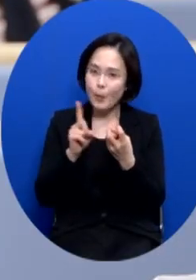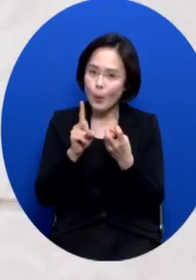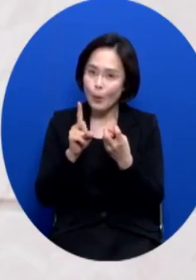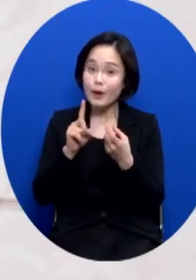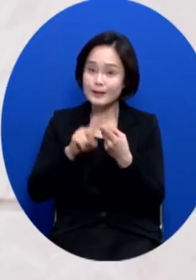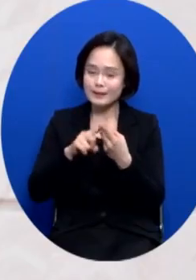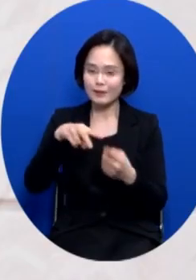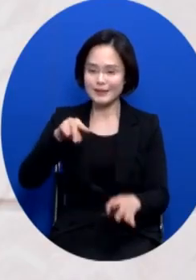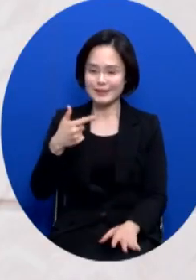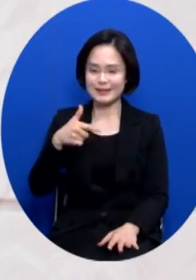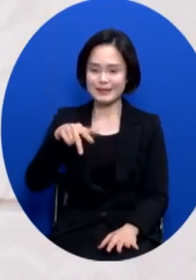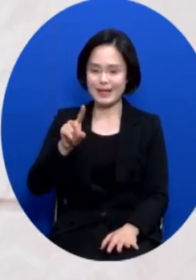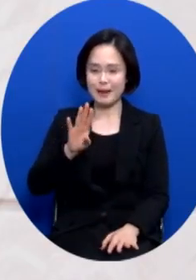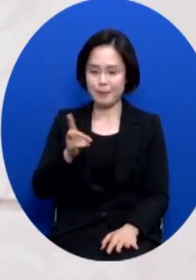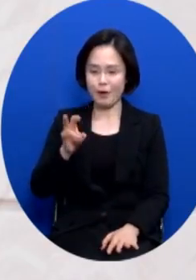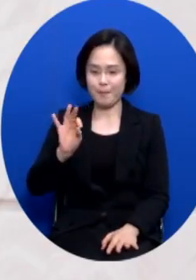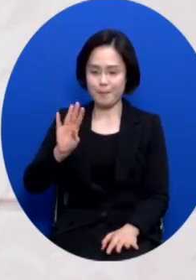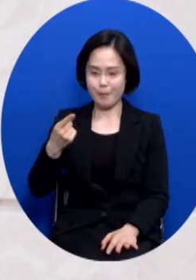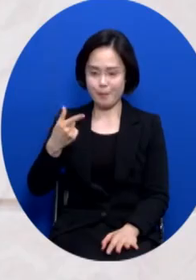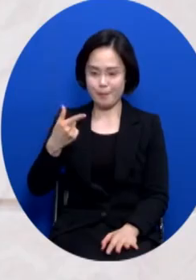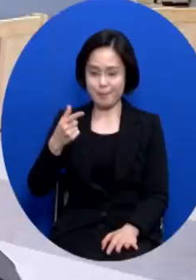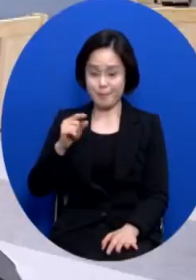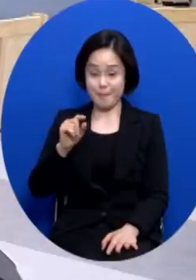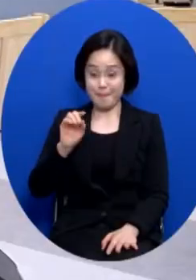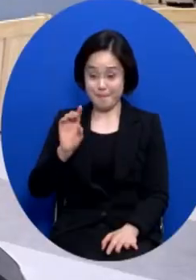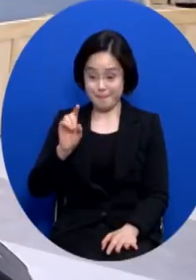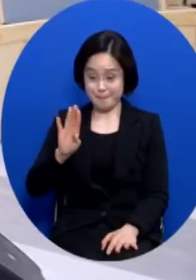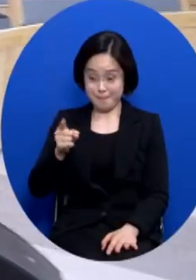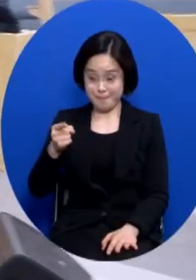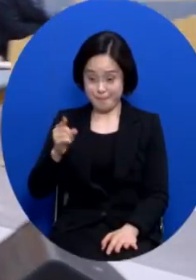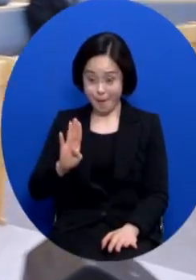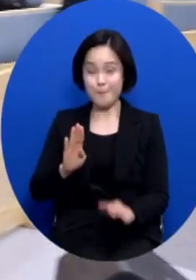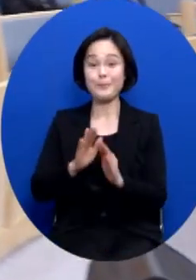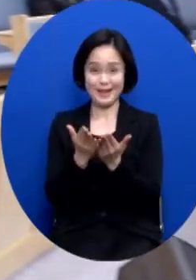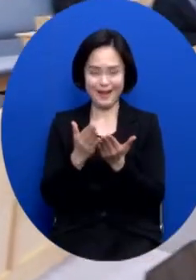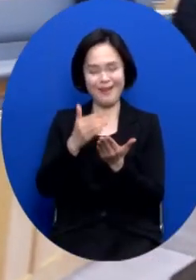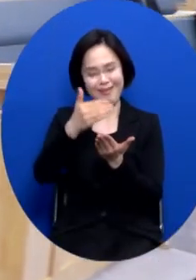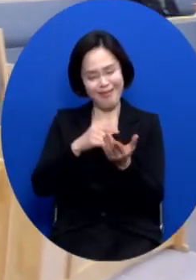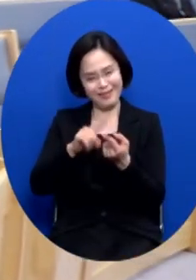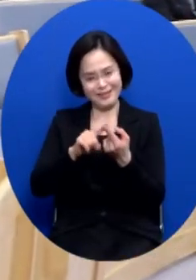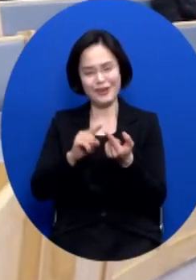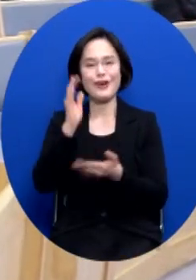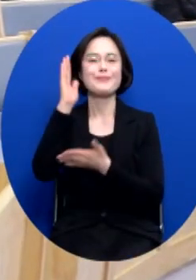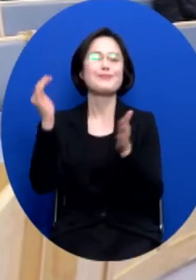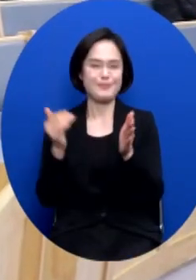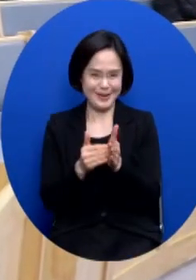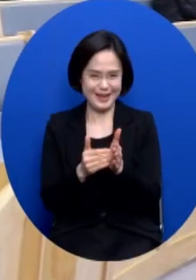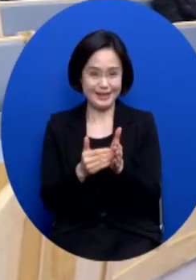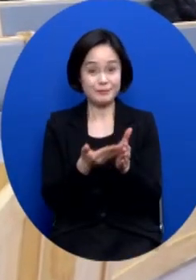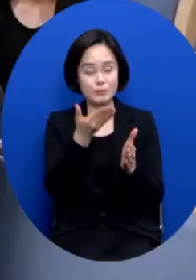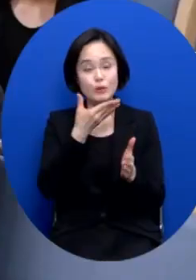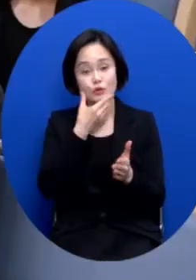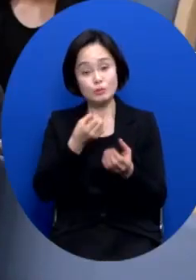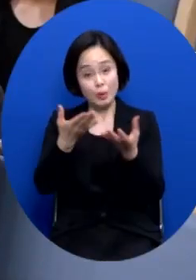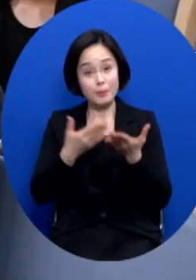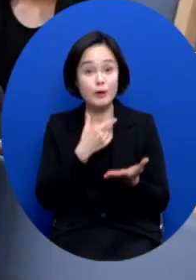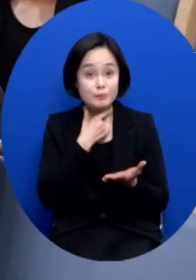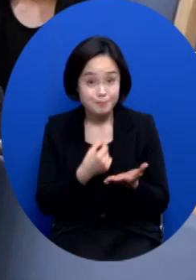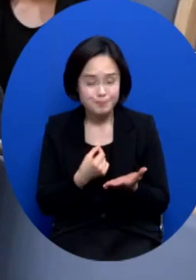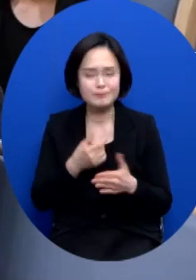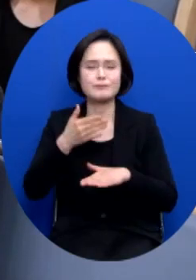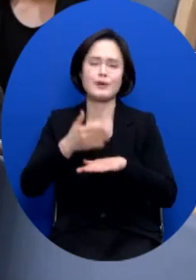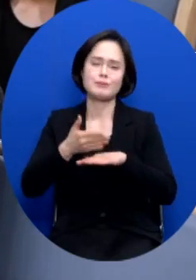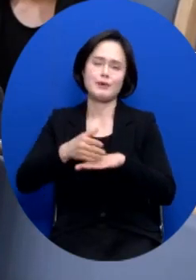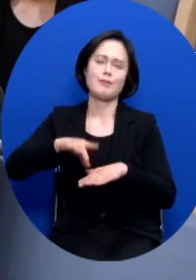전했습니다 목사는 축복과은 부흥을 담을 수 있는 믿음의 그릇은 바로 감사라 의 사 그이